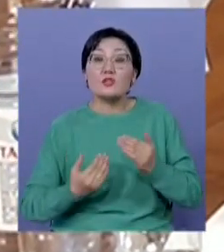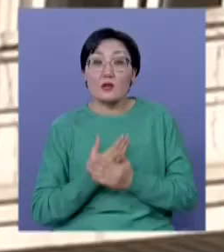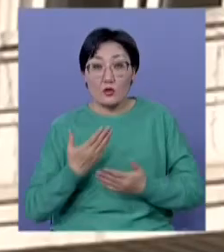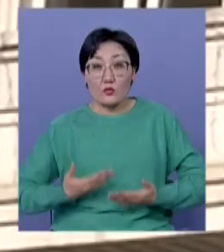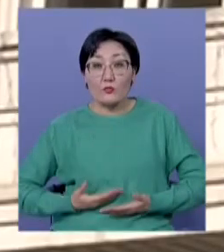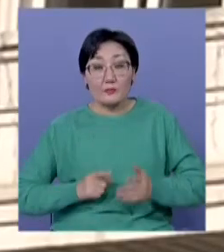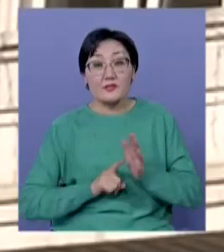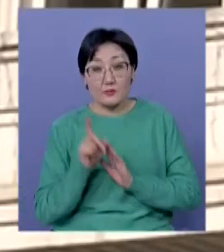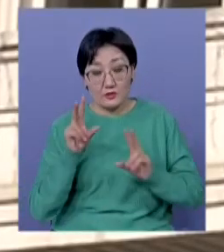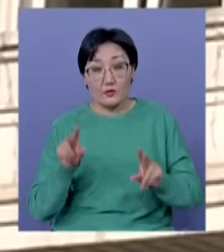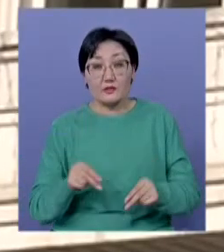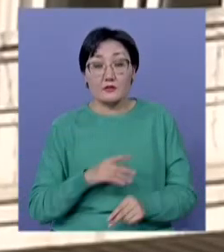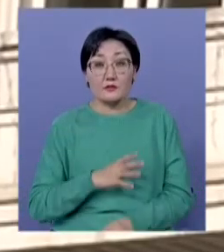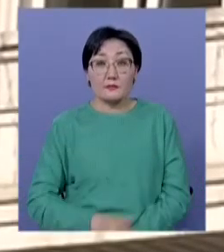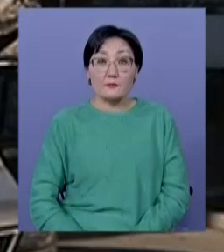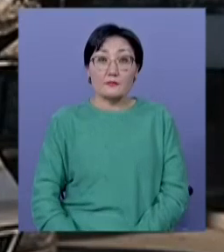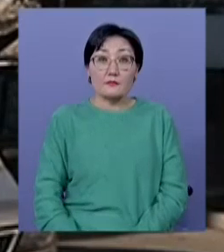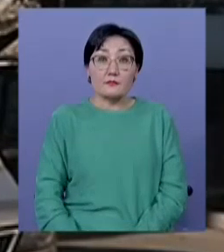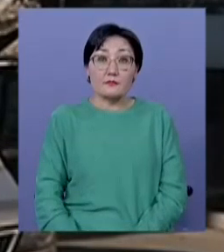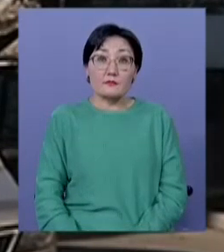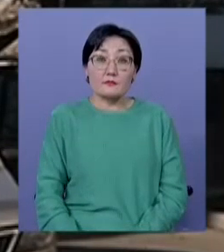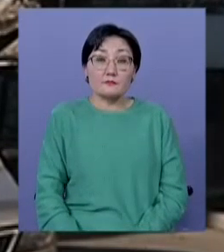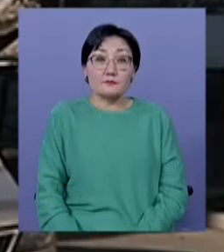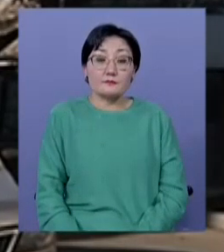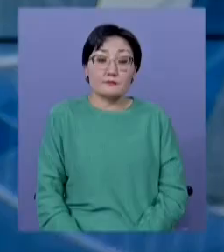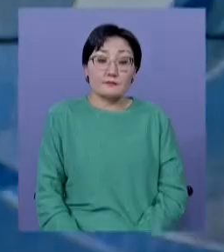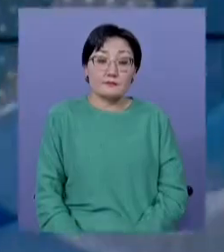етті. Жадырау Маржан, Валерий Таубалдиев, Алматы телеарнасы.